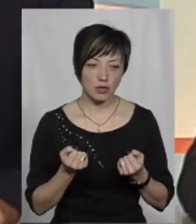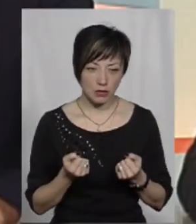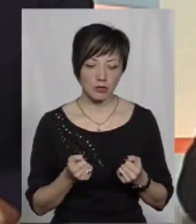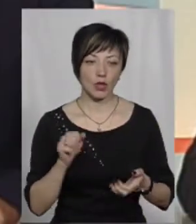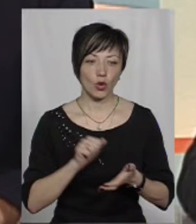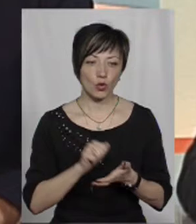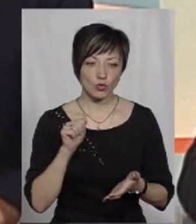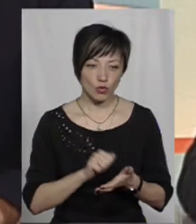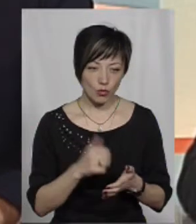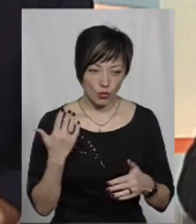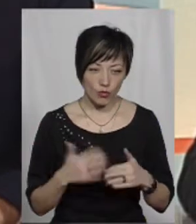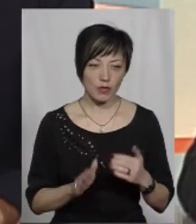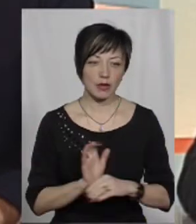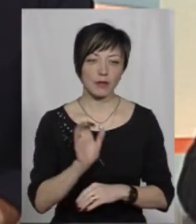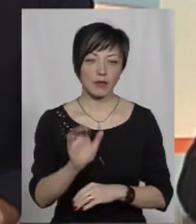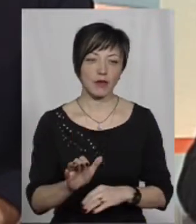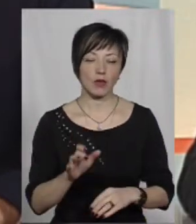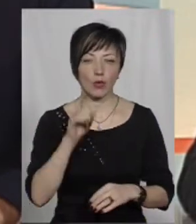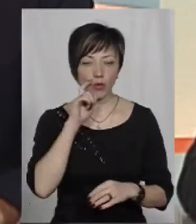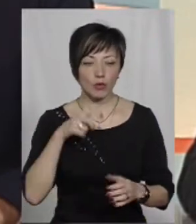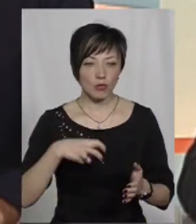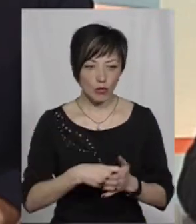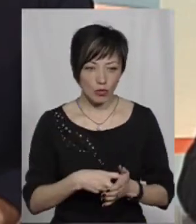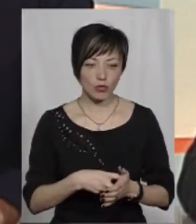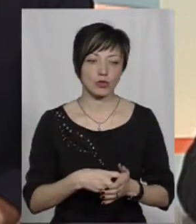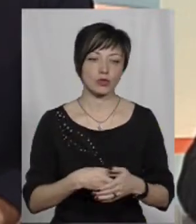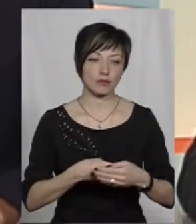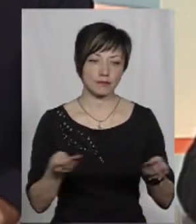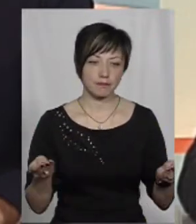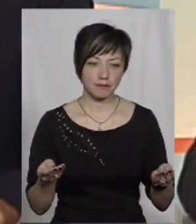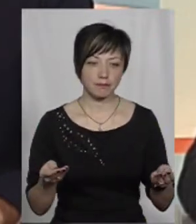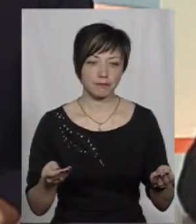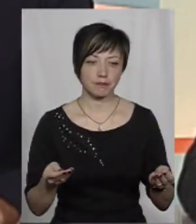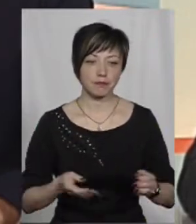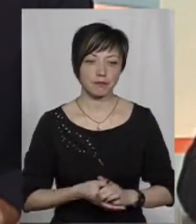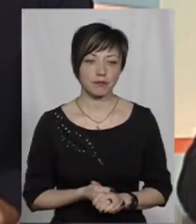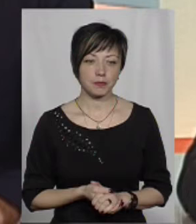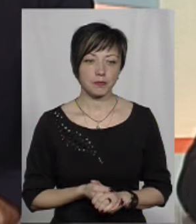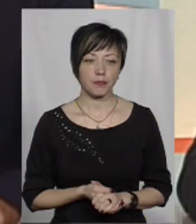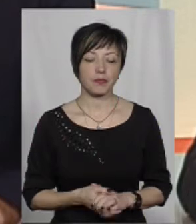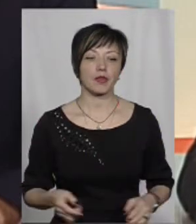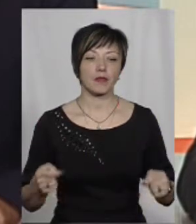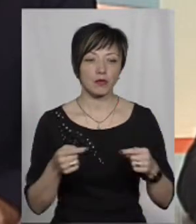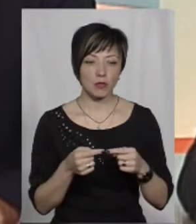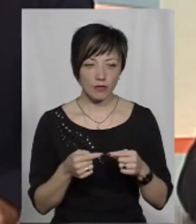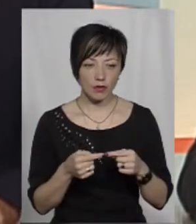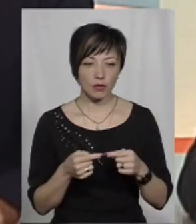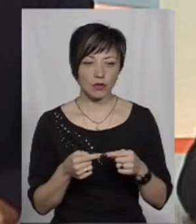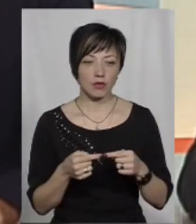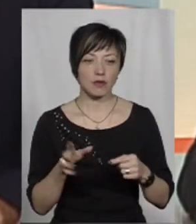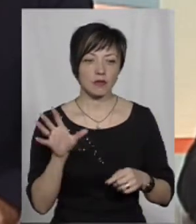Рахунки роздруковані, рахунки направлені на організацію, яка займається рознесенням, тобто Укрпошту. І відповідно,